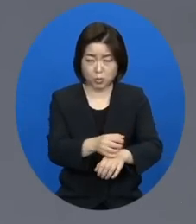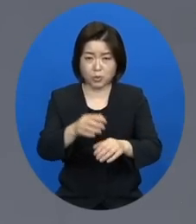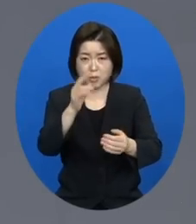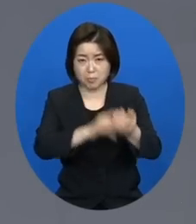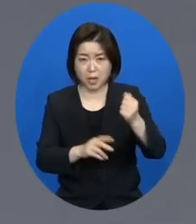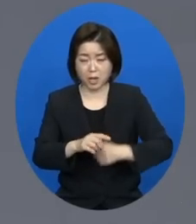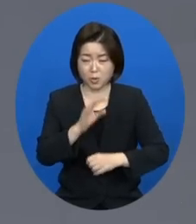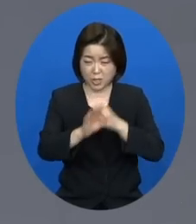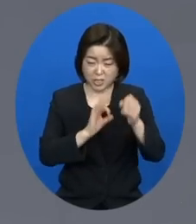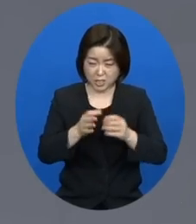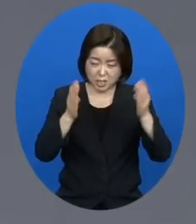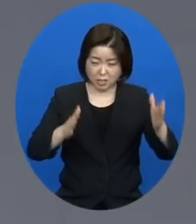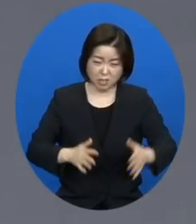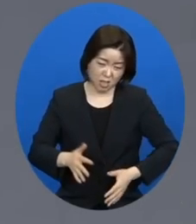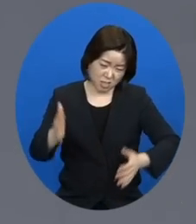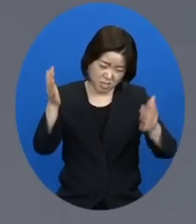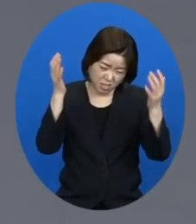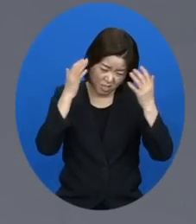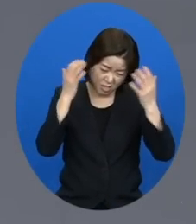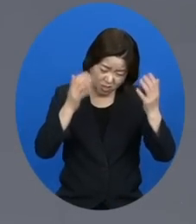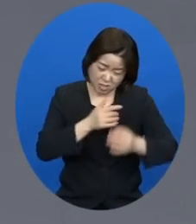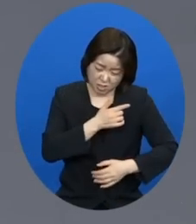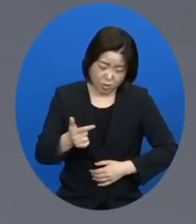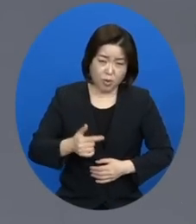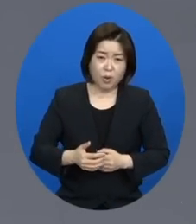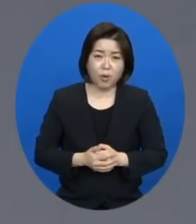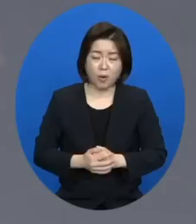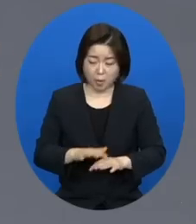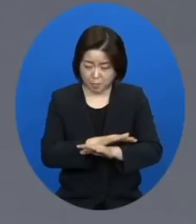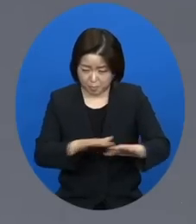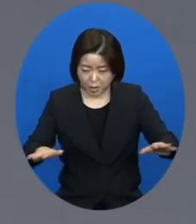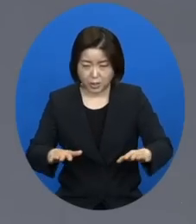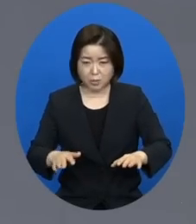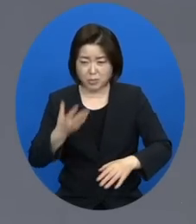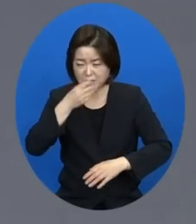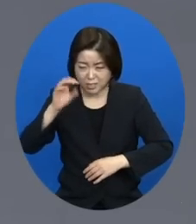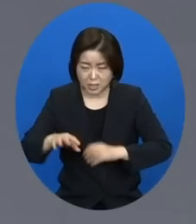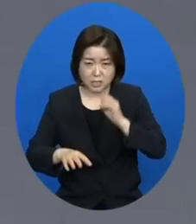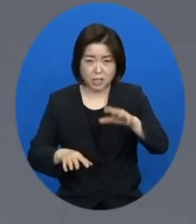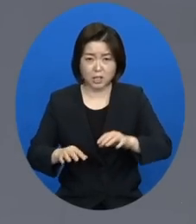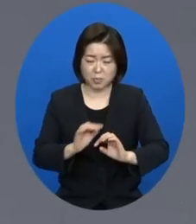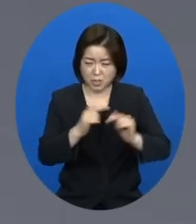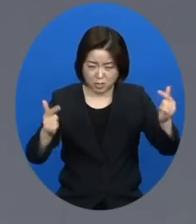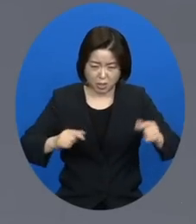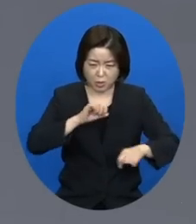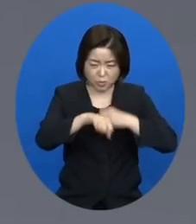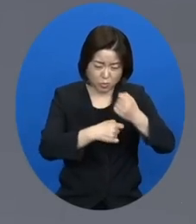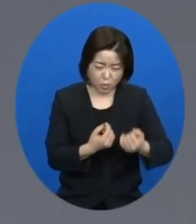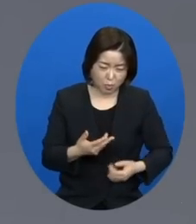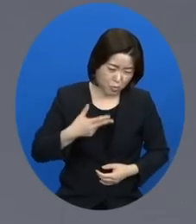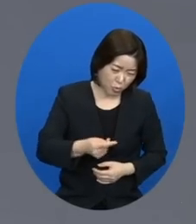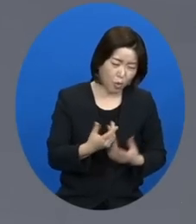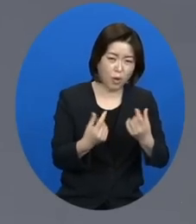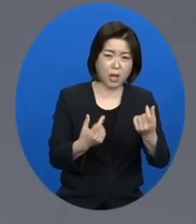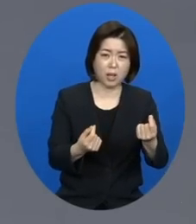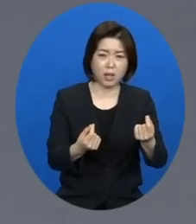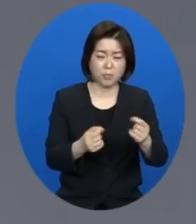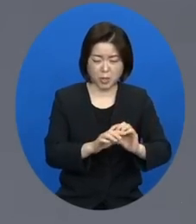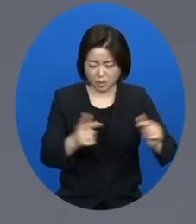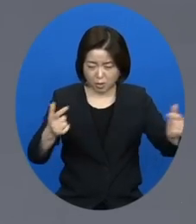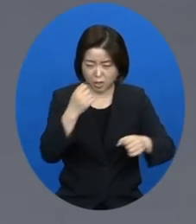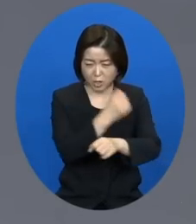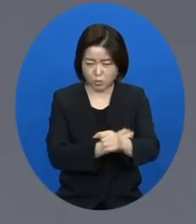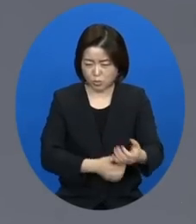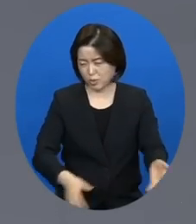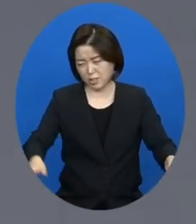정말 개같이 고생을 했어요. 바닥부터 해서 쓰레기부터 해서 온갖 동물의 변과 함께 그 모든 수고를